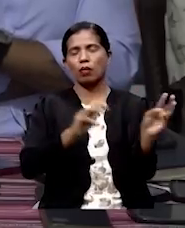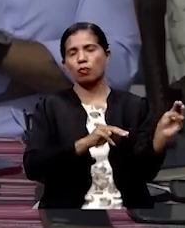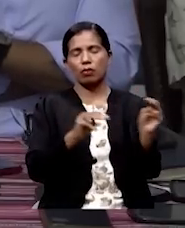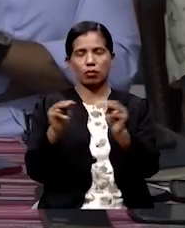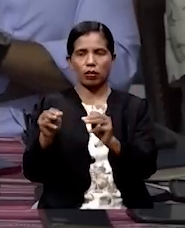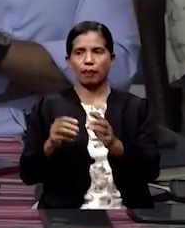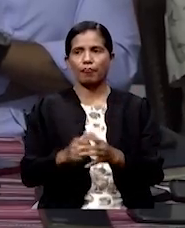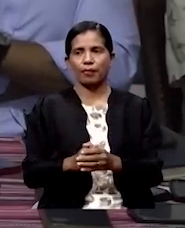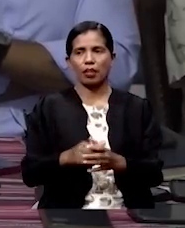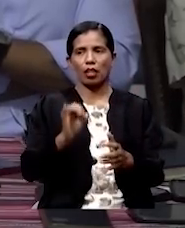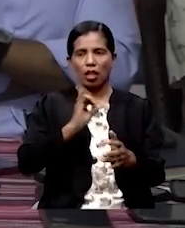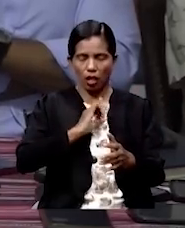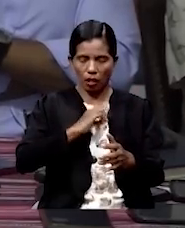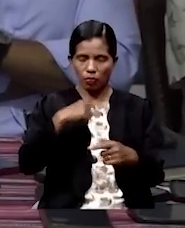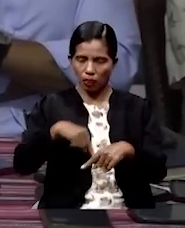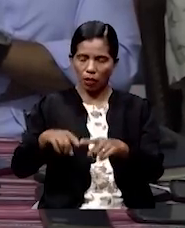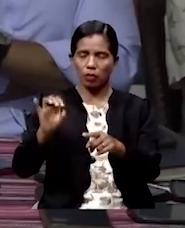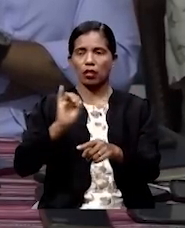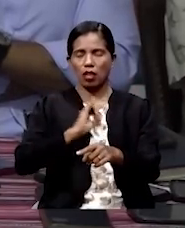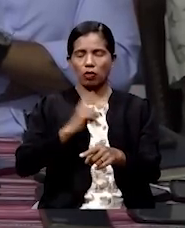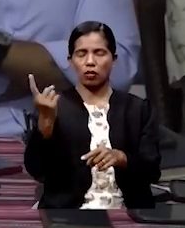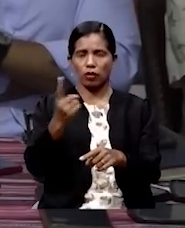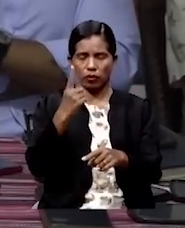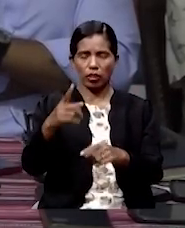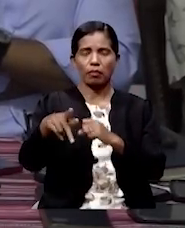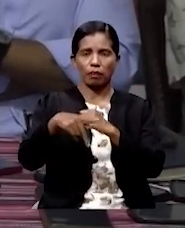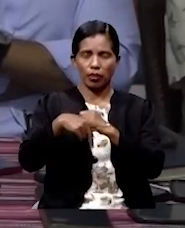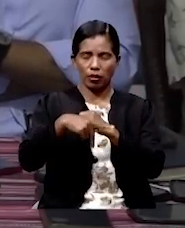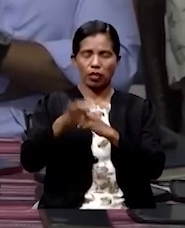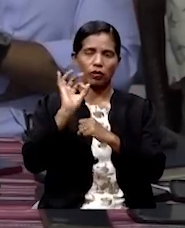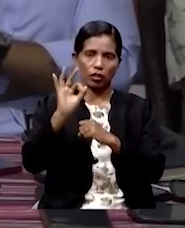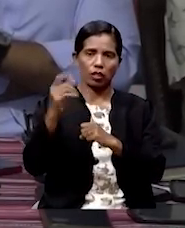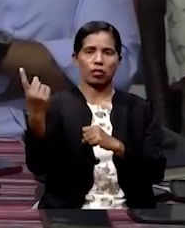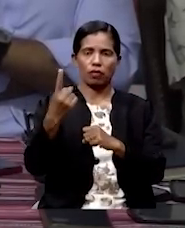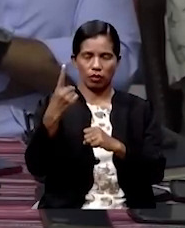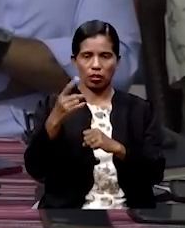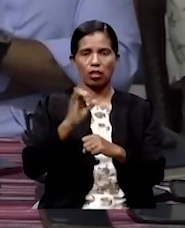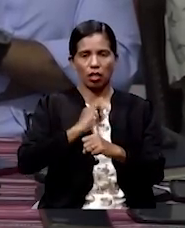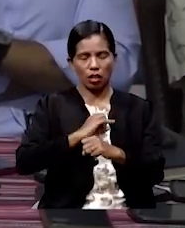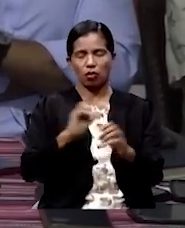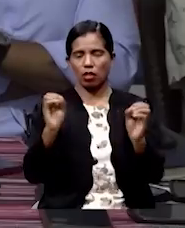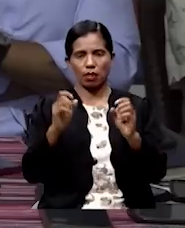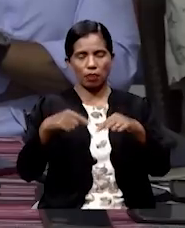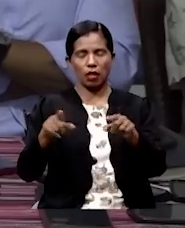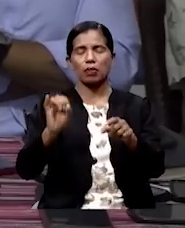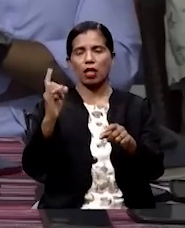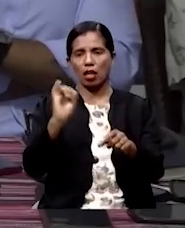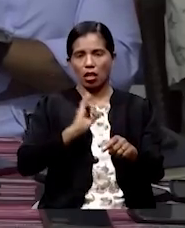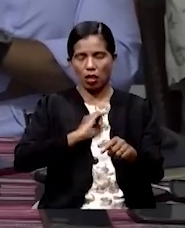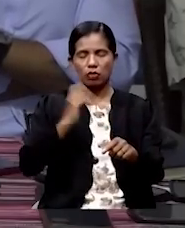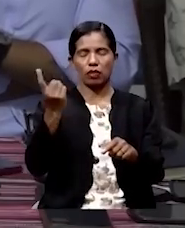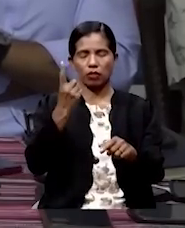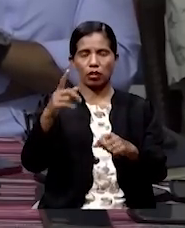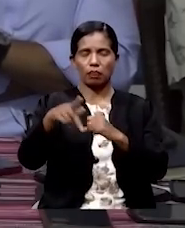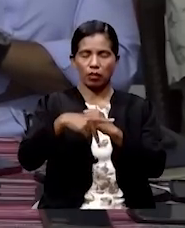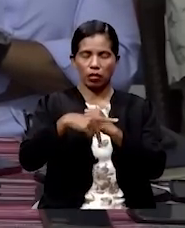Hau vamos, hau fertilina fati, hau lavamos, hau fertilina fati. I da la ruma, i da timorne, i da